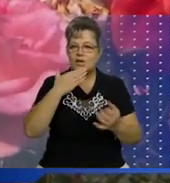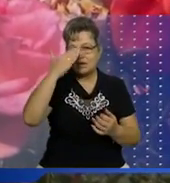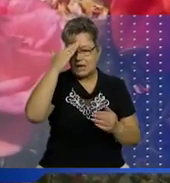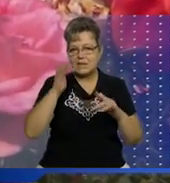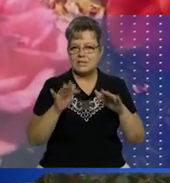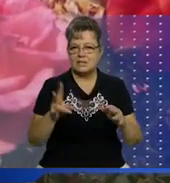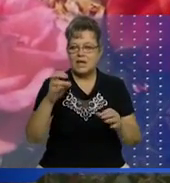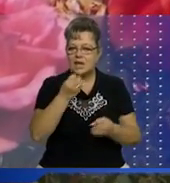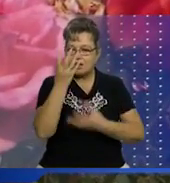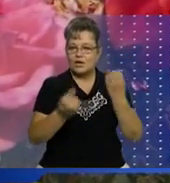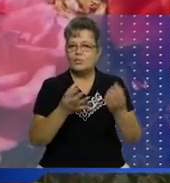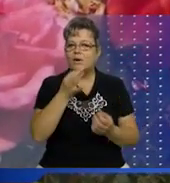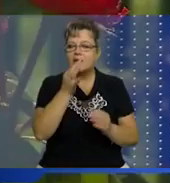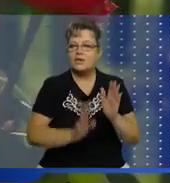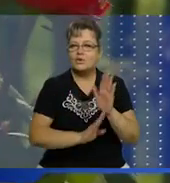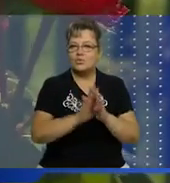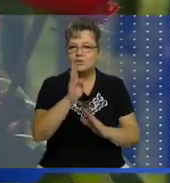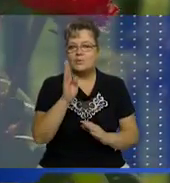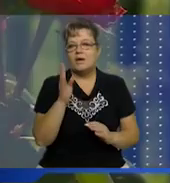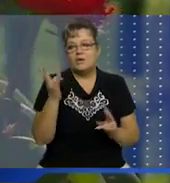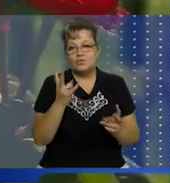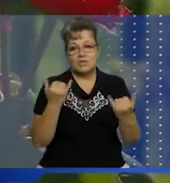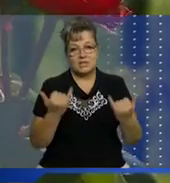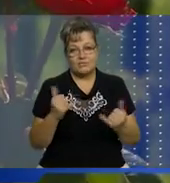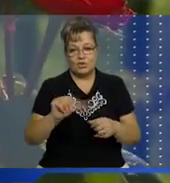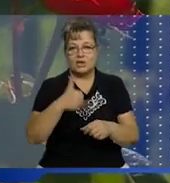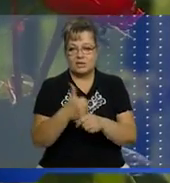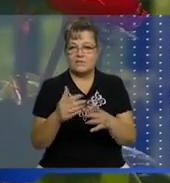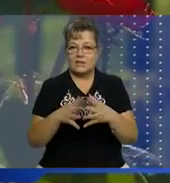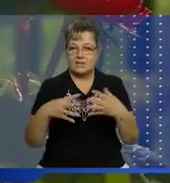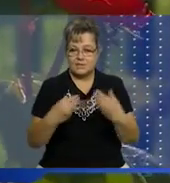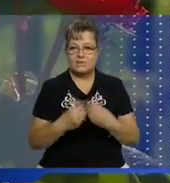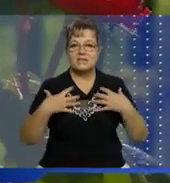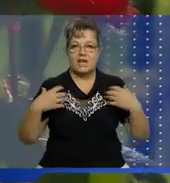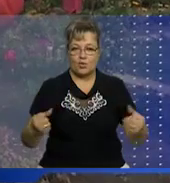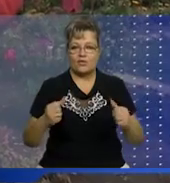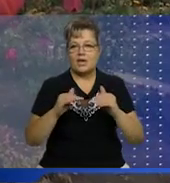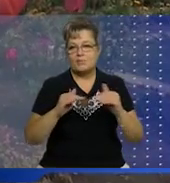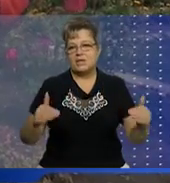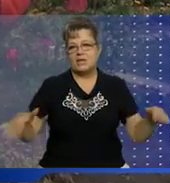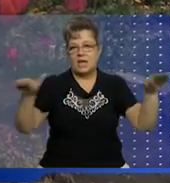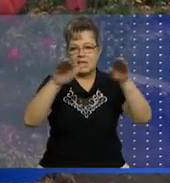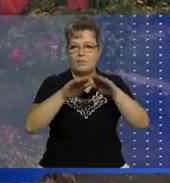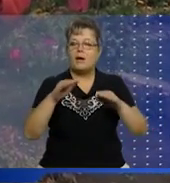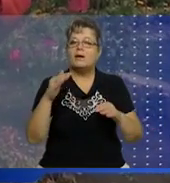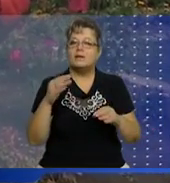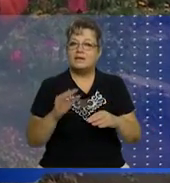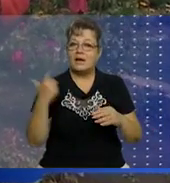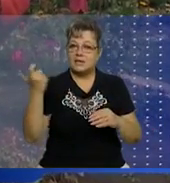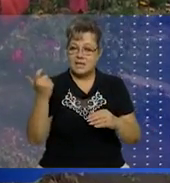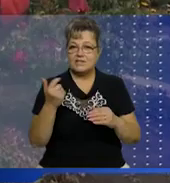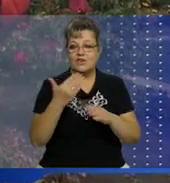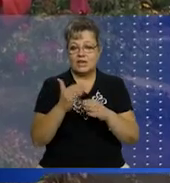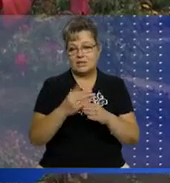дела летом обсуждают в основном на клумбах, ранним утром. Говорят, главное, что нужно сегодня для семьи – здоровье и мирное небо.